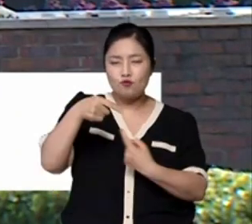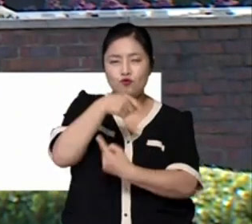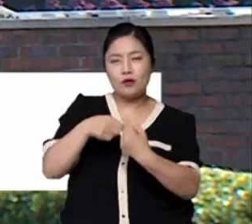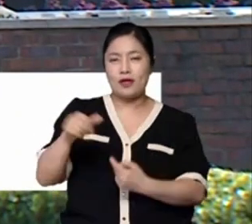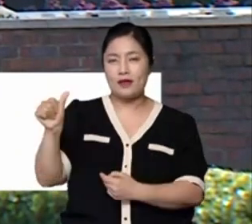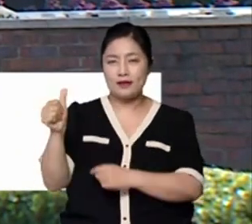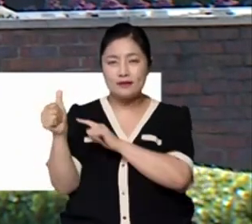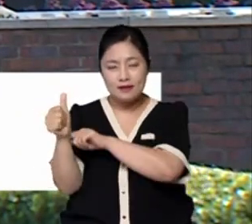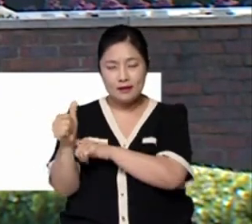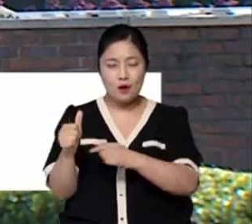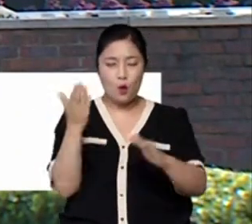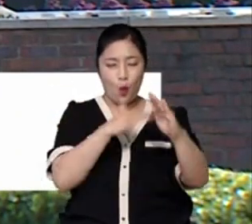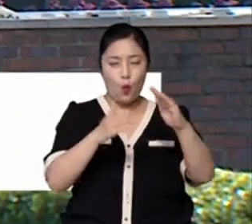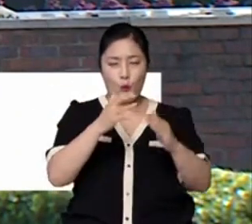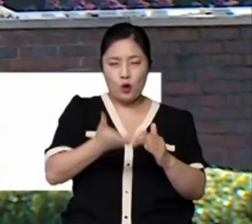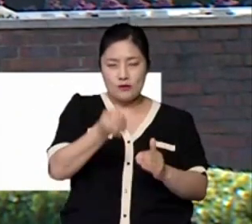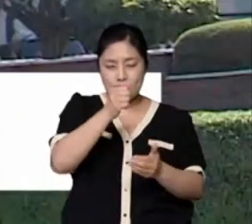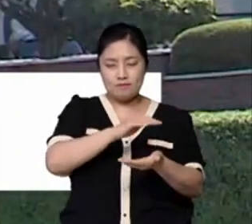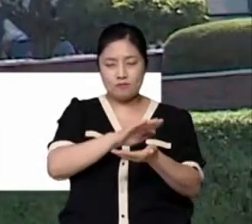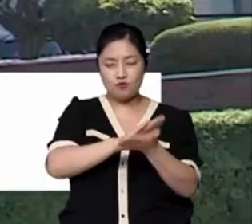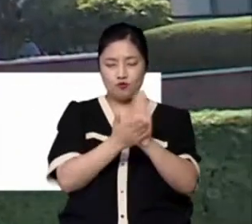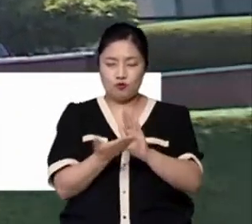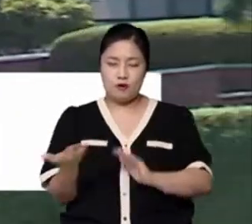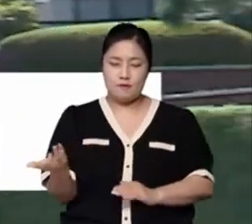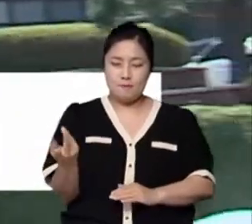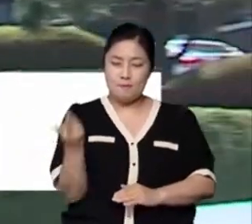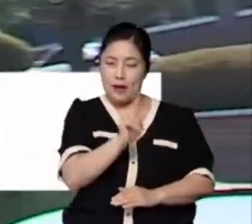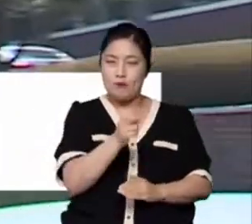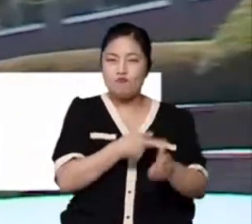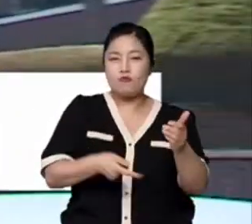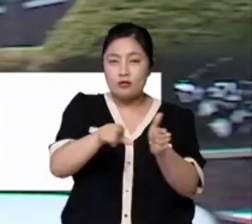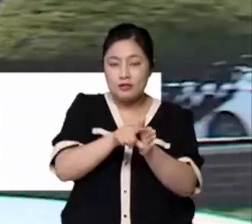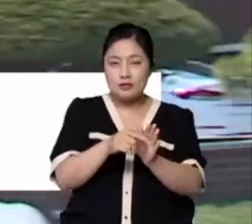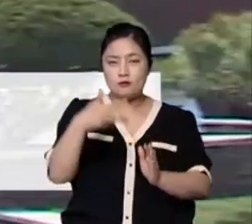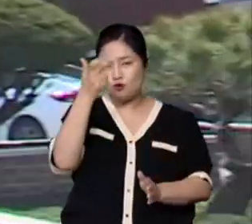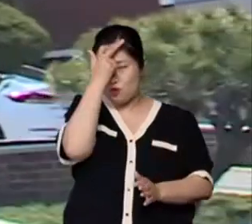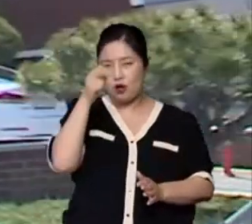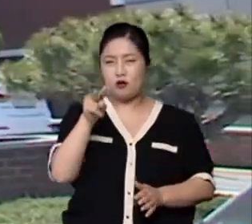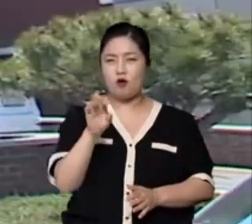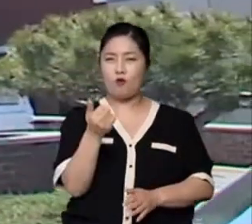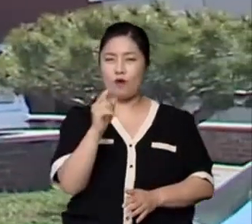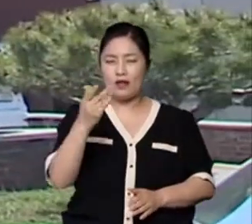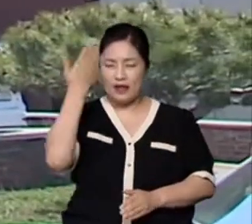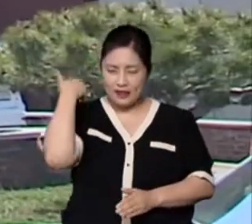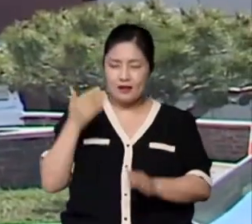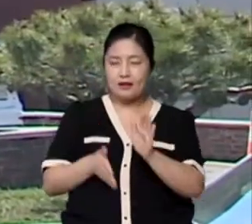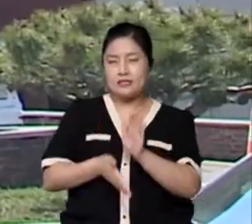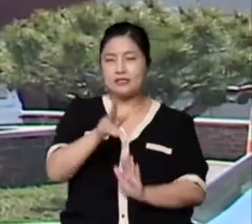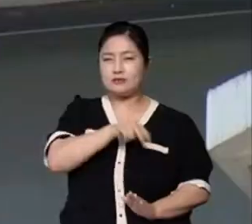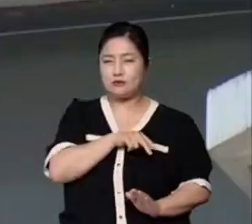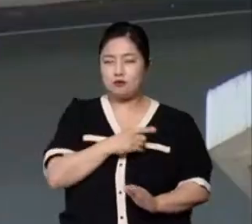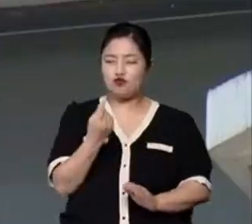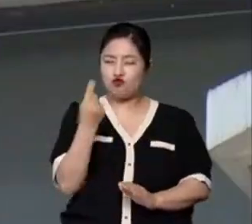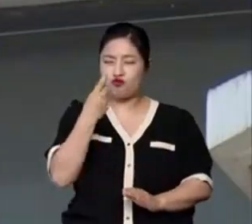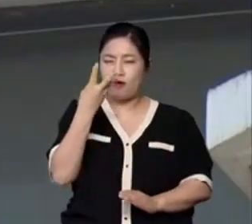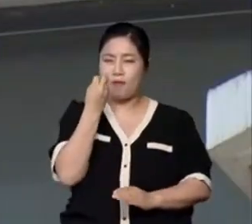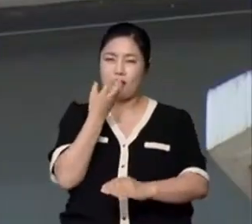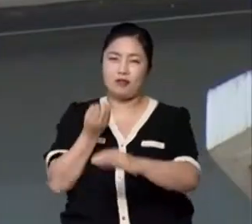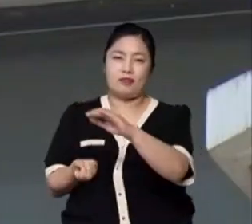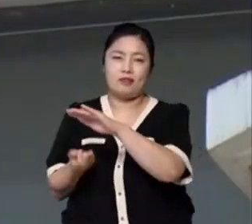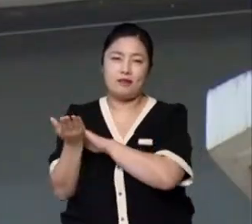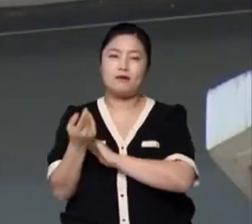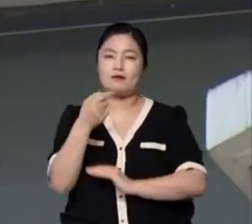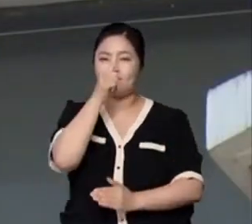운영자 A씨가 공립형 전환사업에 선정될 수 있게 해달라며 최영환 당시 광주광역시 의원에게 수천만 원을 건넨